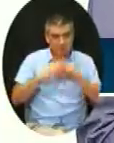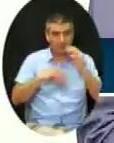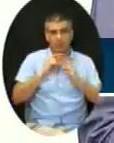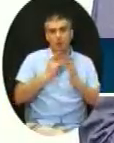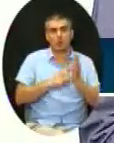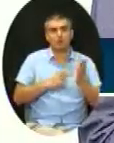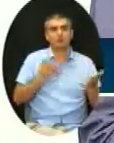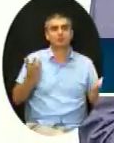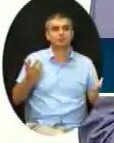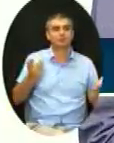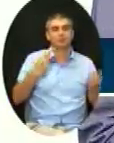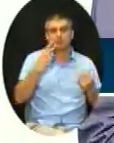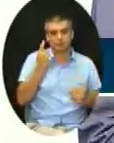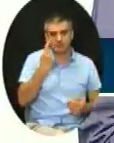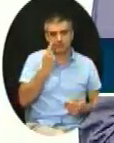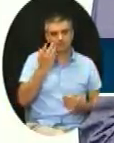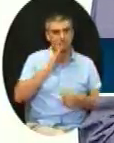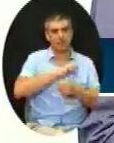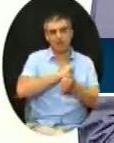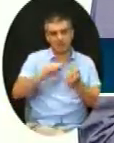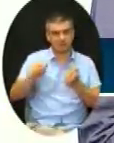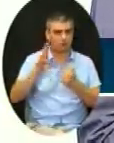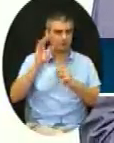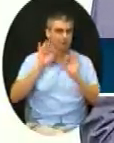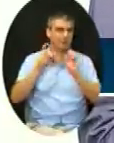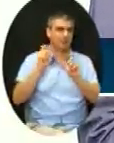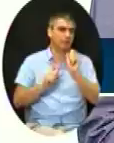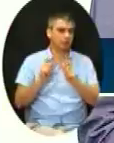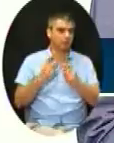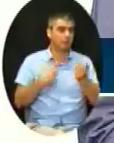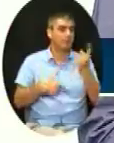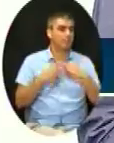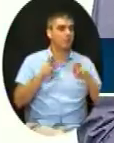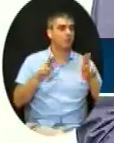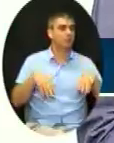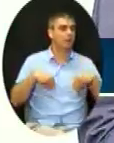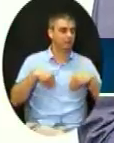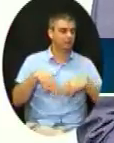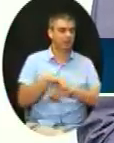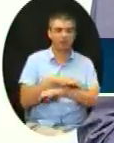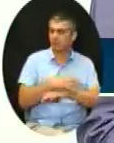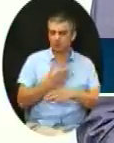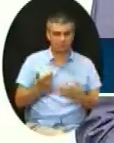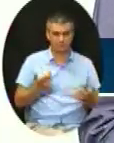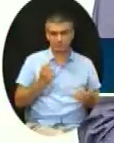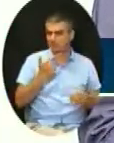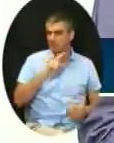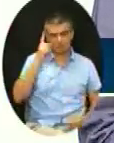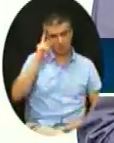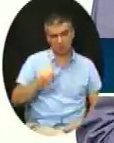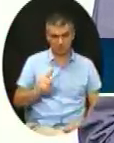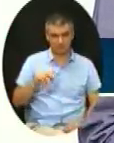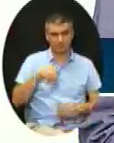חוקית, מה שקורה זה שהתגובה היחידה זה הריסות ופגיעה באנשים. במקום לאפשר תכנון, אף אחד לא, או כמעט לא יודעים